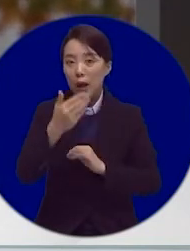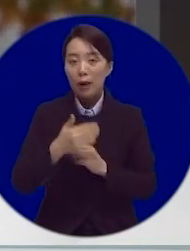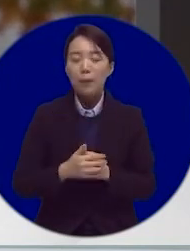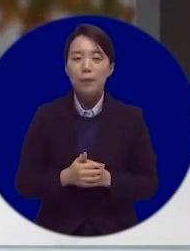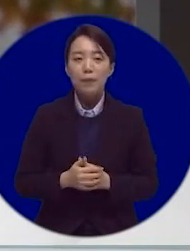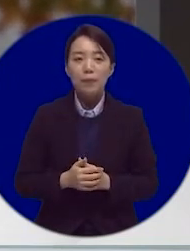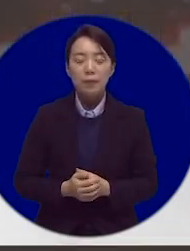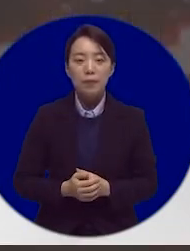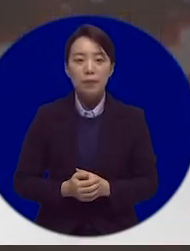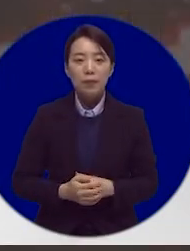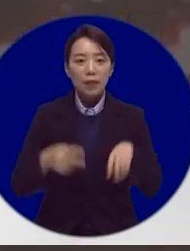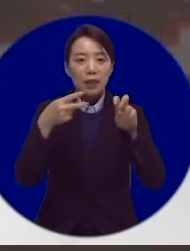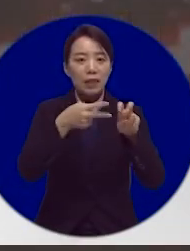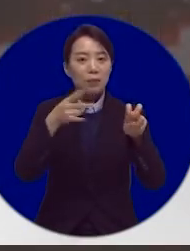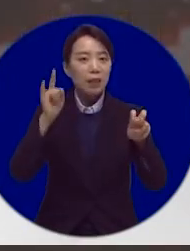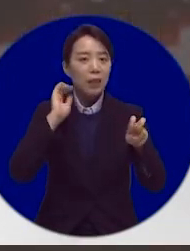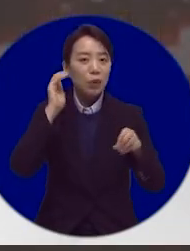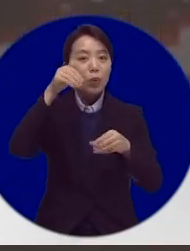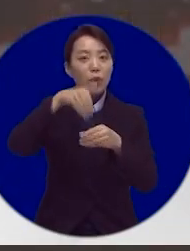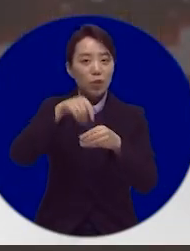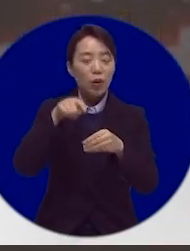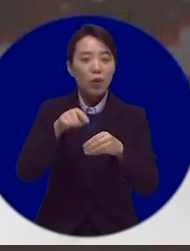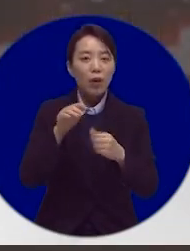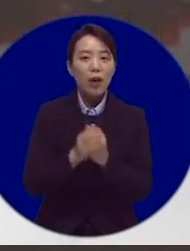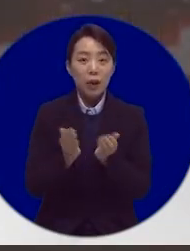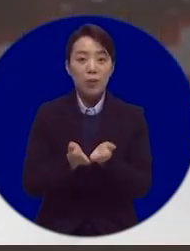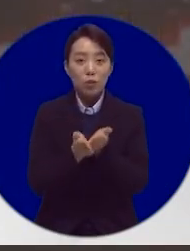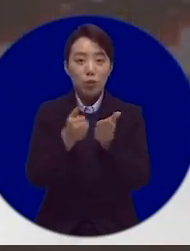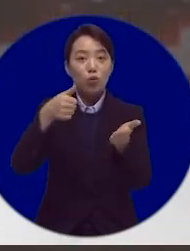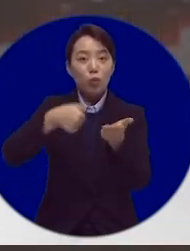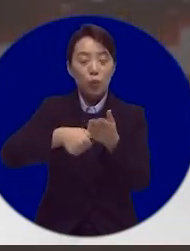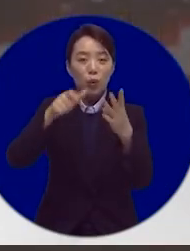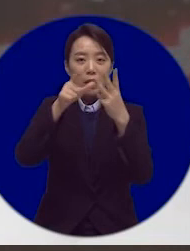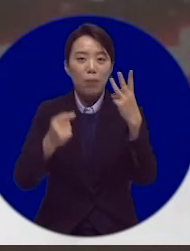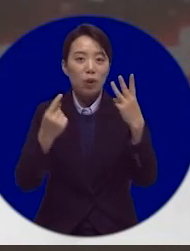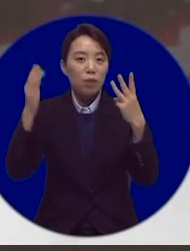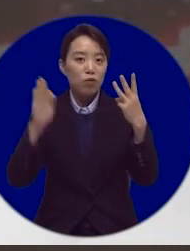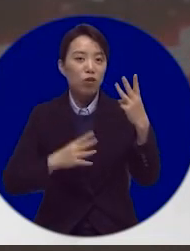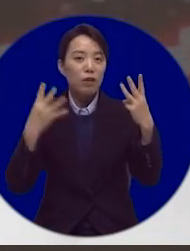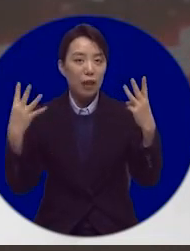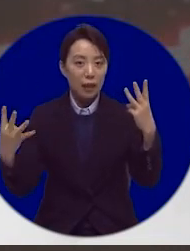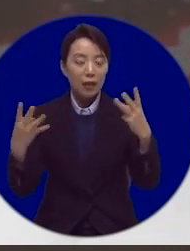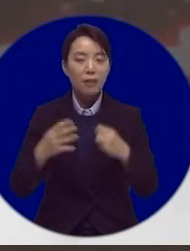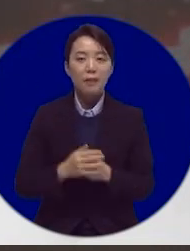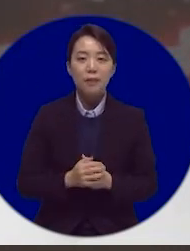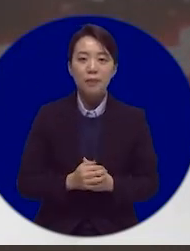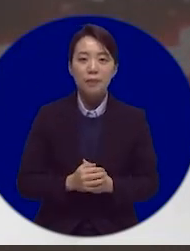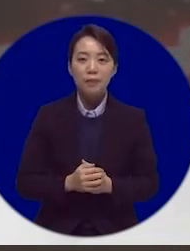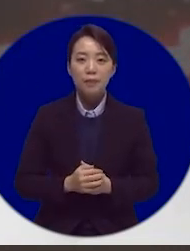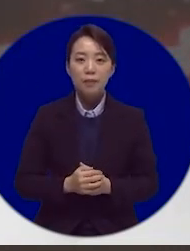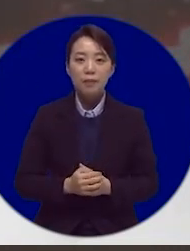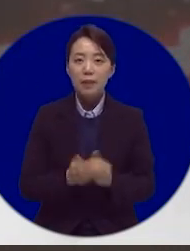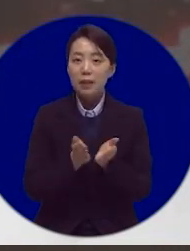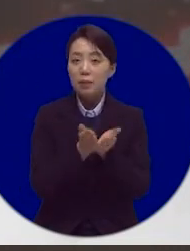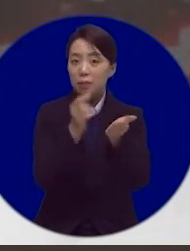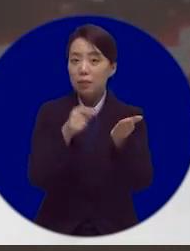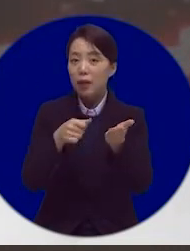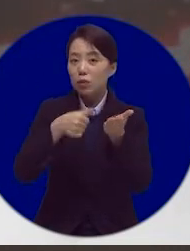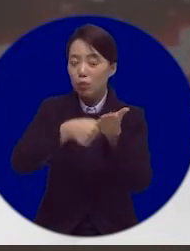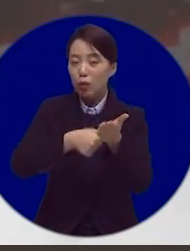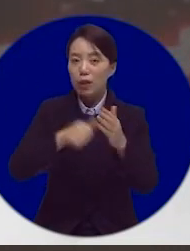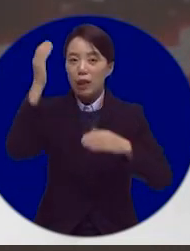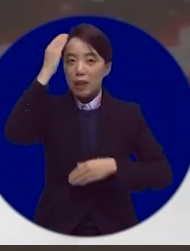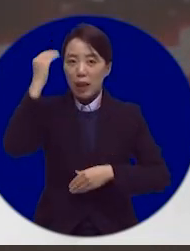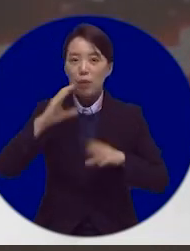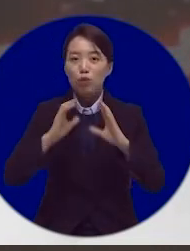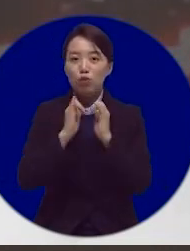가능합니다. 제20대 대통령 선거의 선상투표가 3월 1일부터 4일까지 실시됩니다. 선상투표는